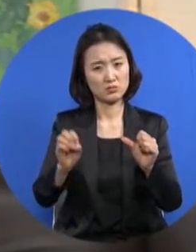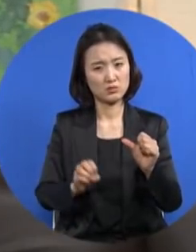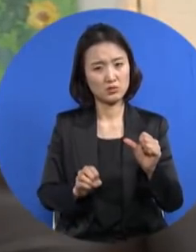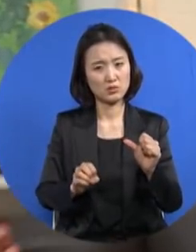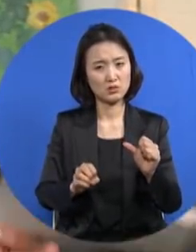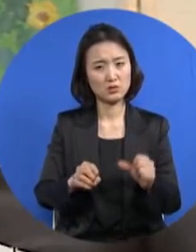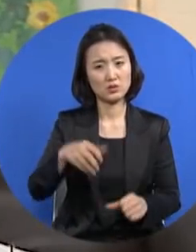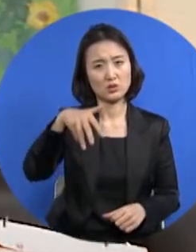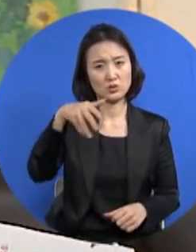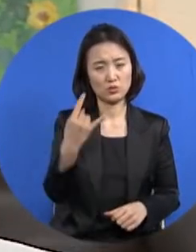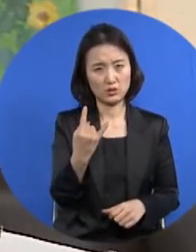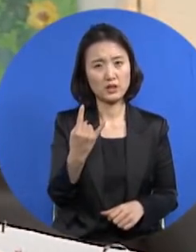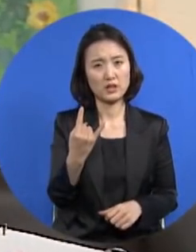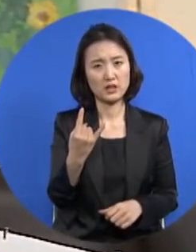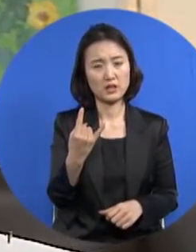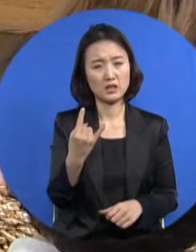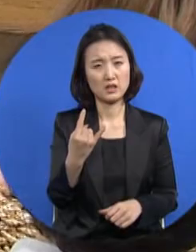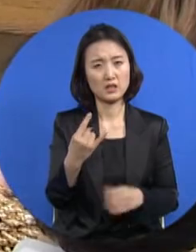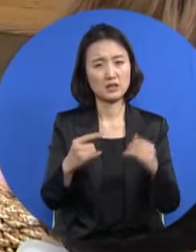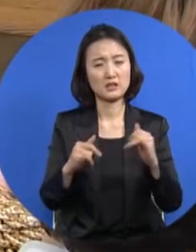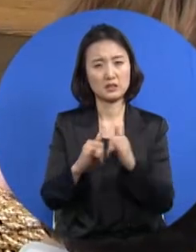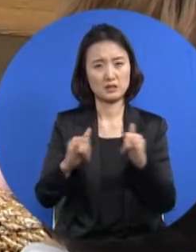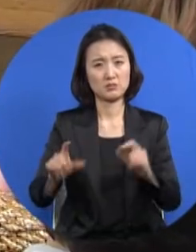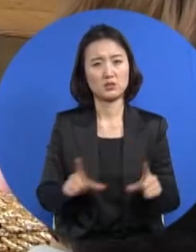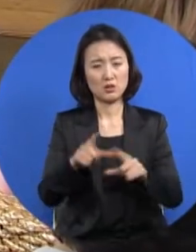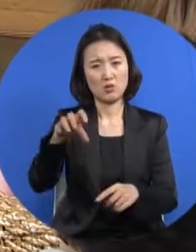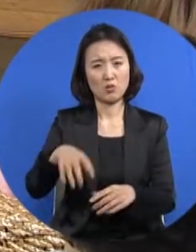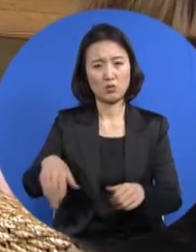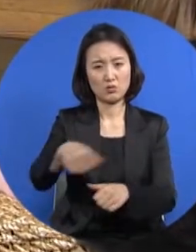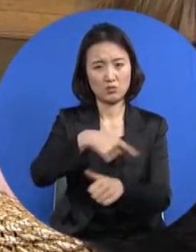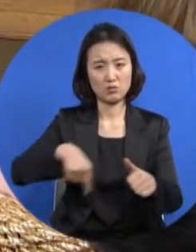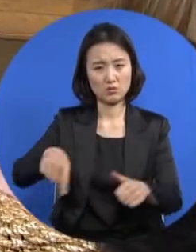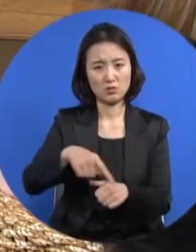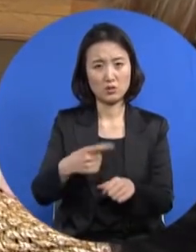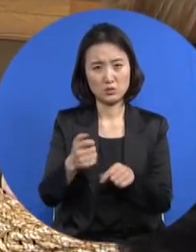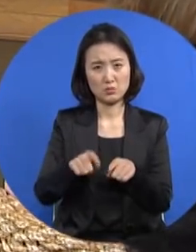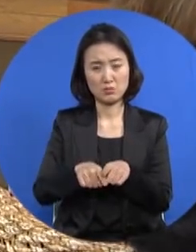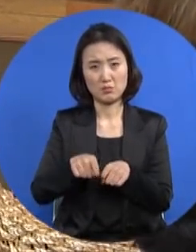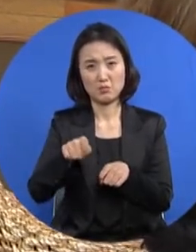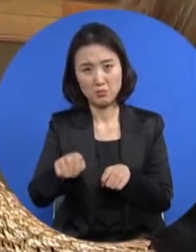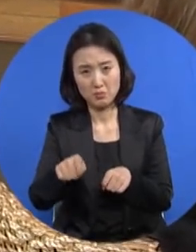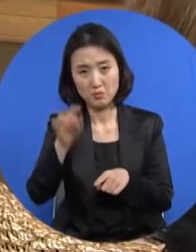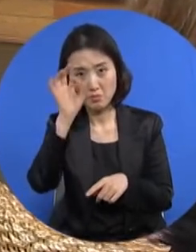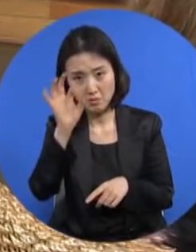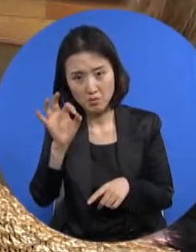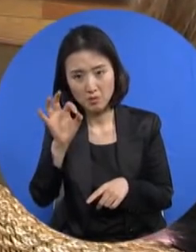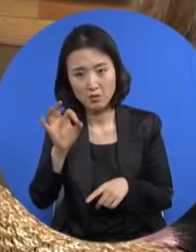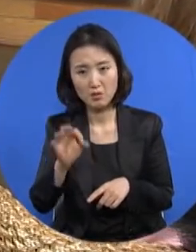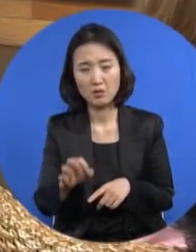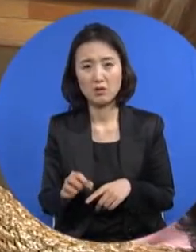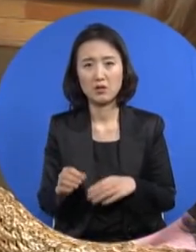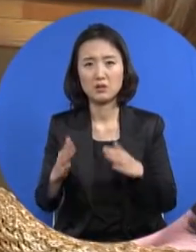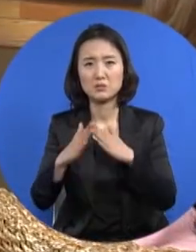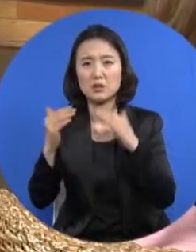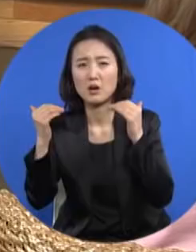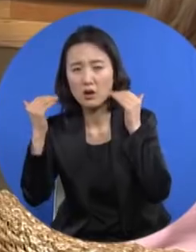최 씨가 사는 집이 동네예요. 그래서 밖에 한 발자국만 나가면 집안 어른이, 친척이